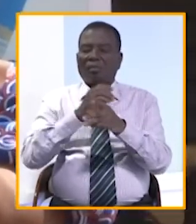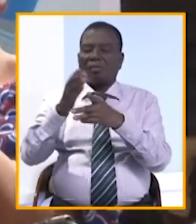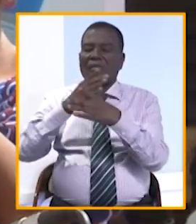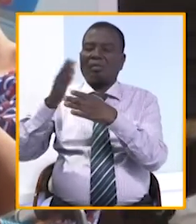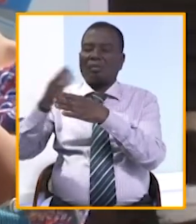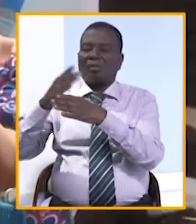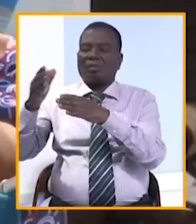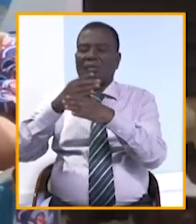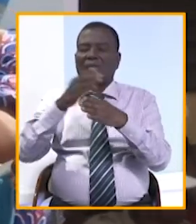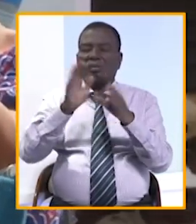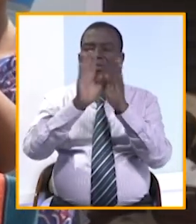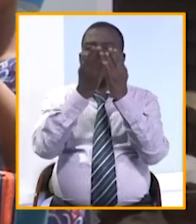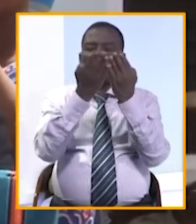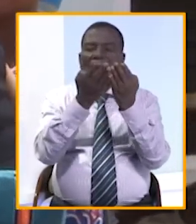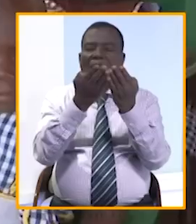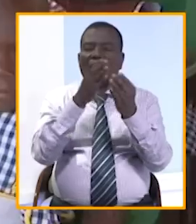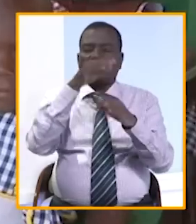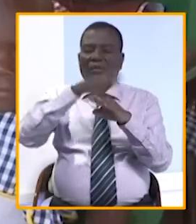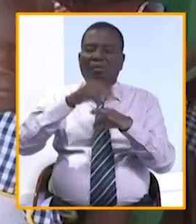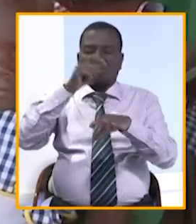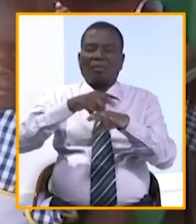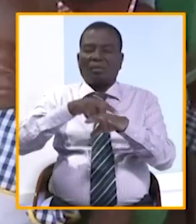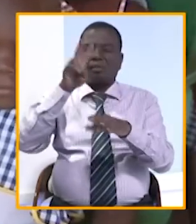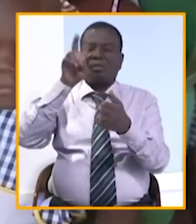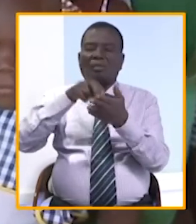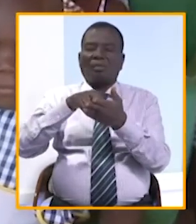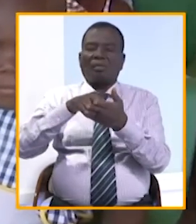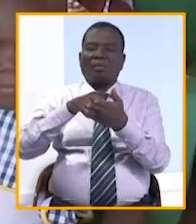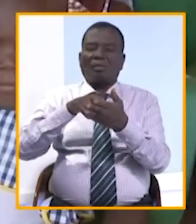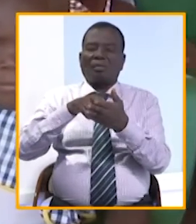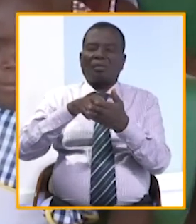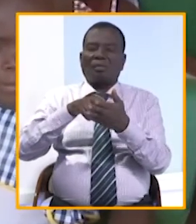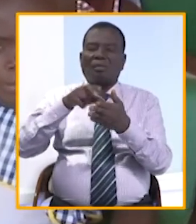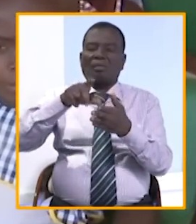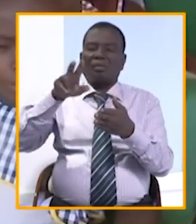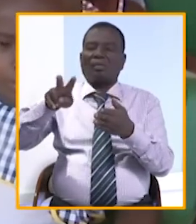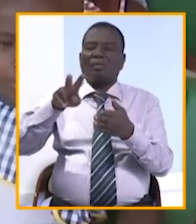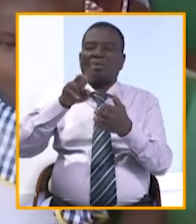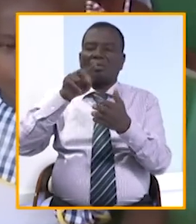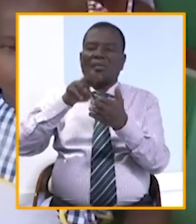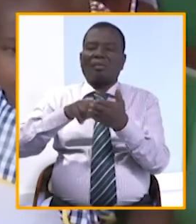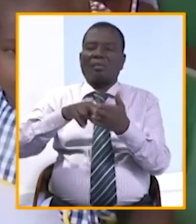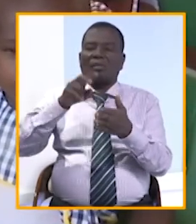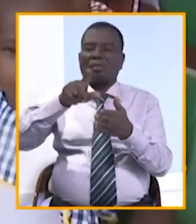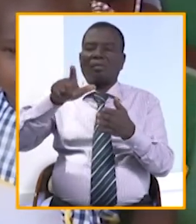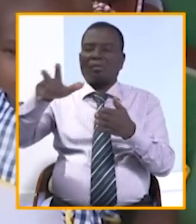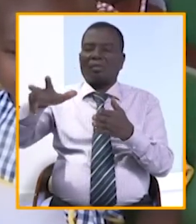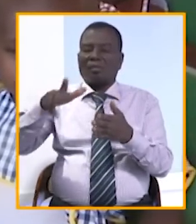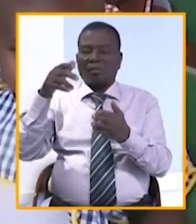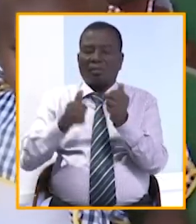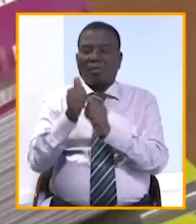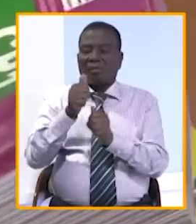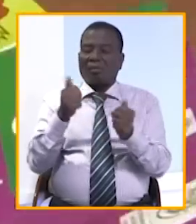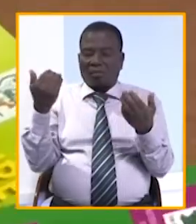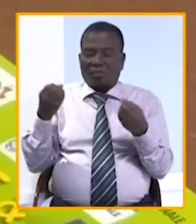distribution gratuite de manuels scolaires sur la période 2019-2023. Plus de 33 000 guides-maîtres et